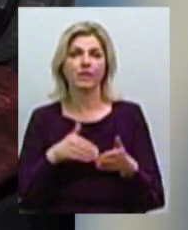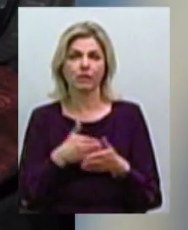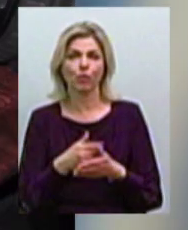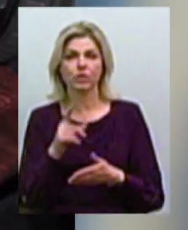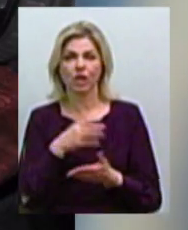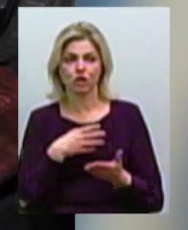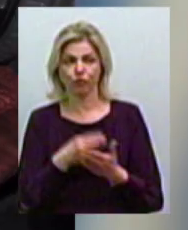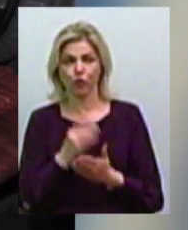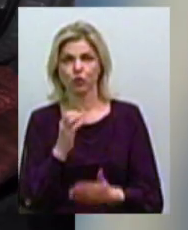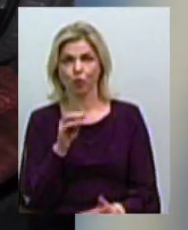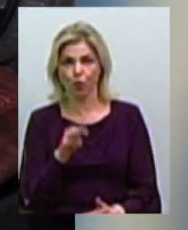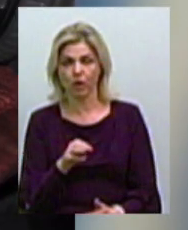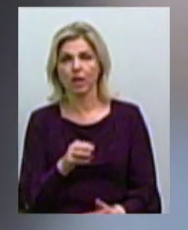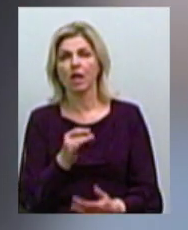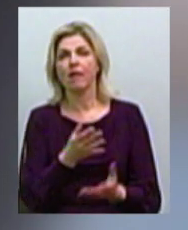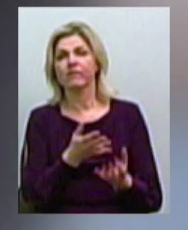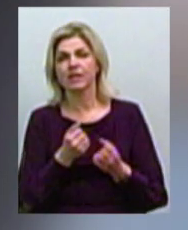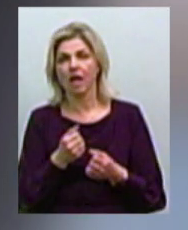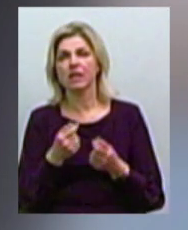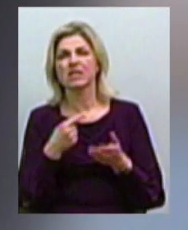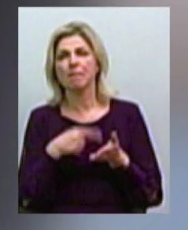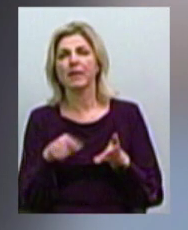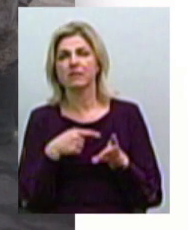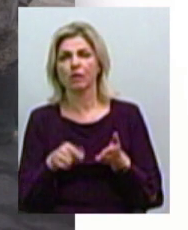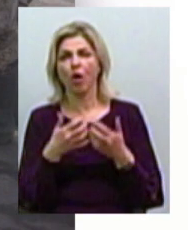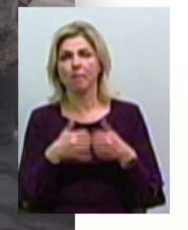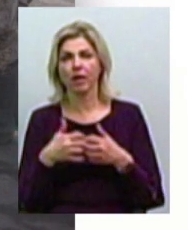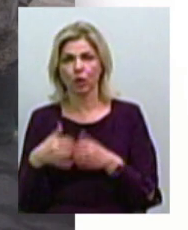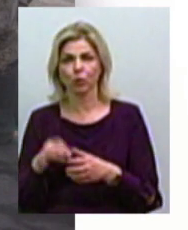рахунок, брали списану апаратуру і їхали туди неофіційно.